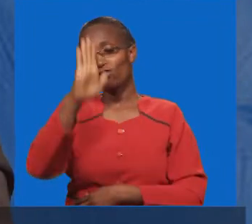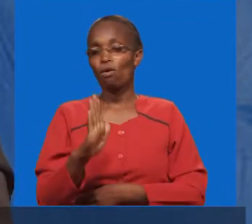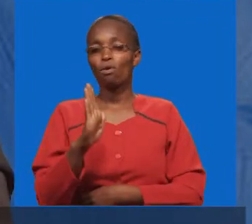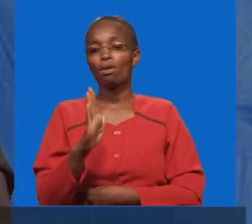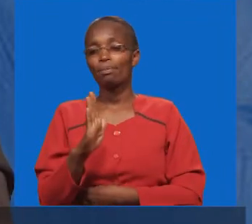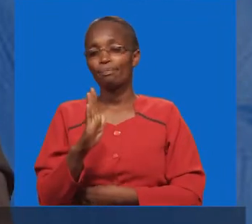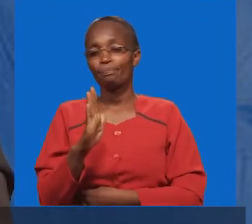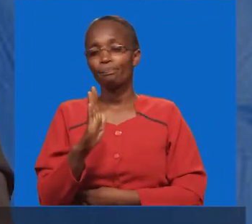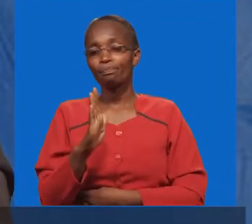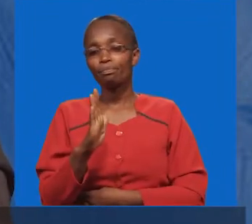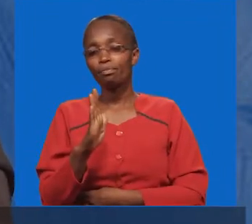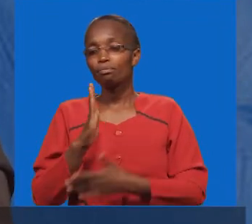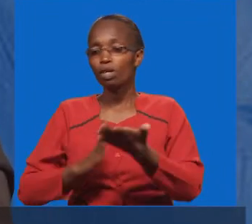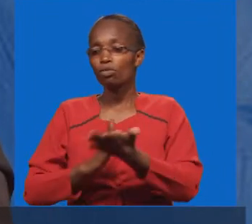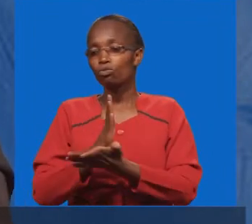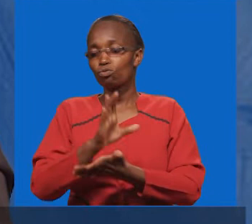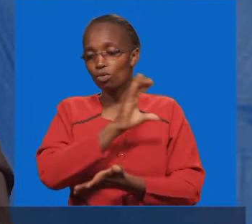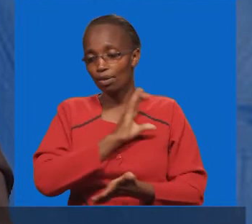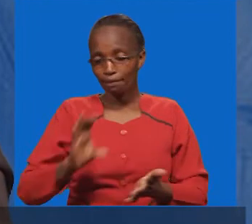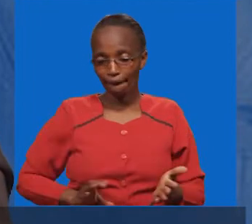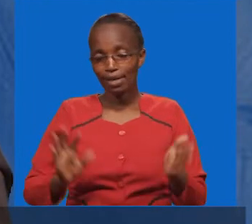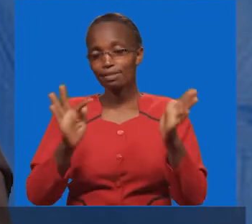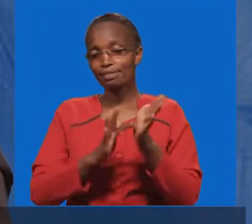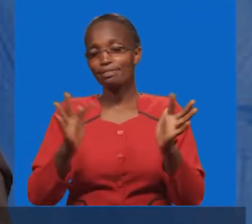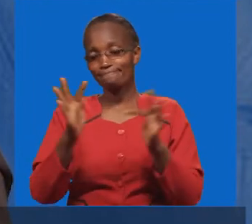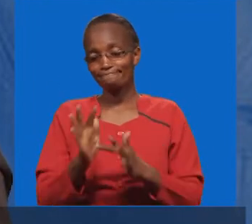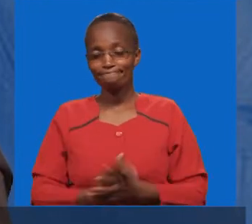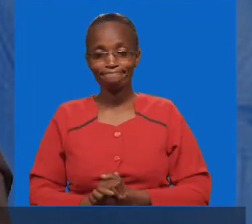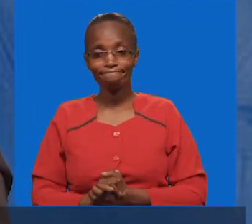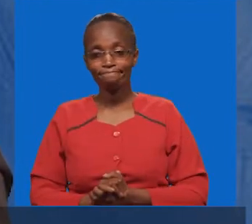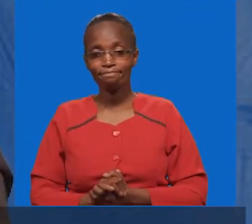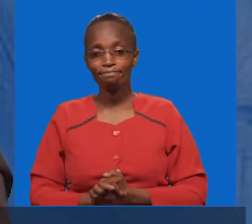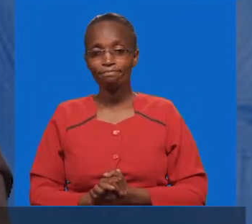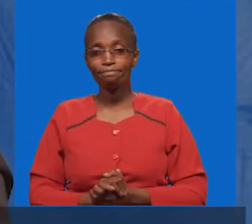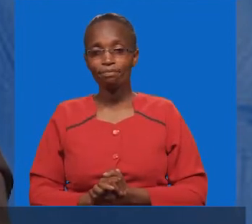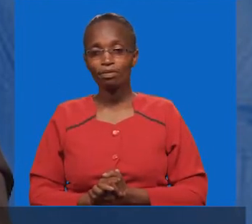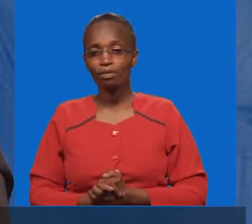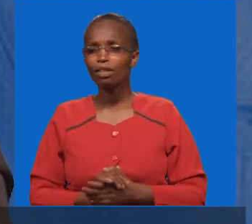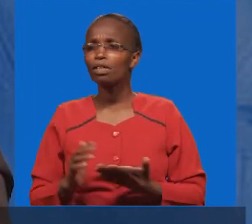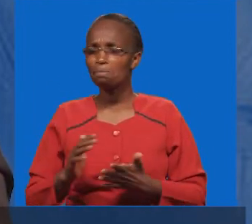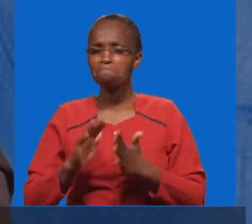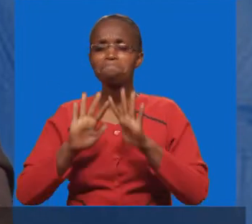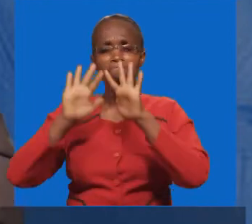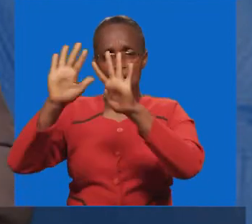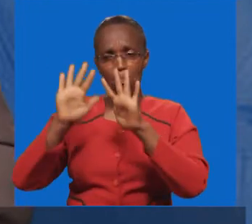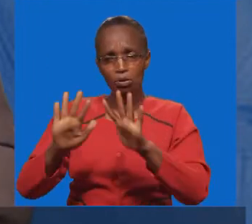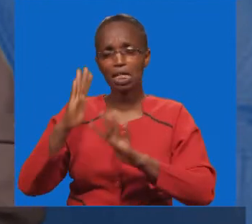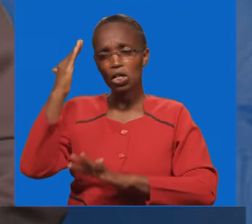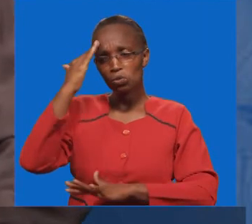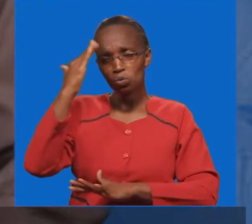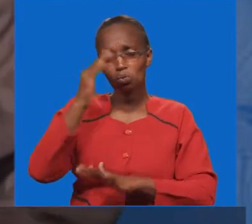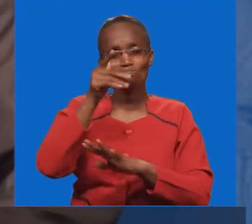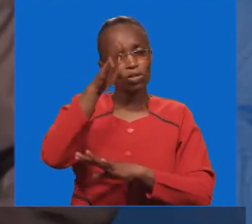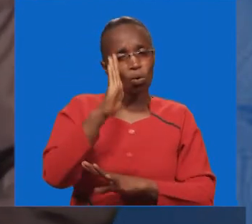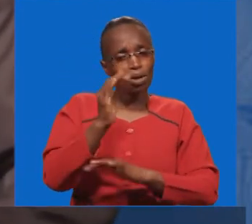na upendo wa Mungu ulio upendo wa Mungu katika Kristo Yesu Bwana